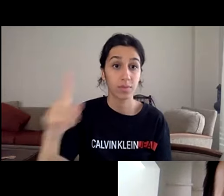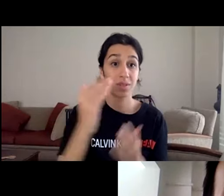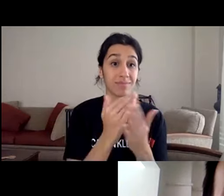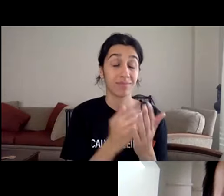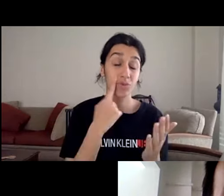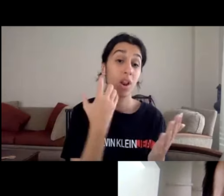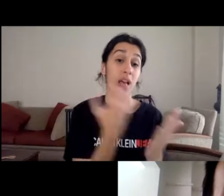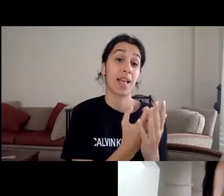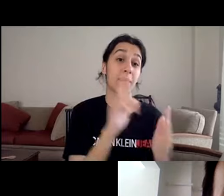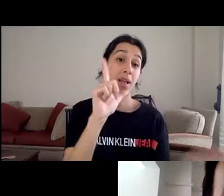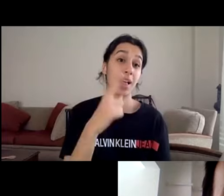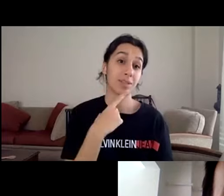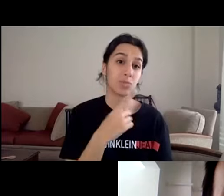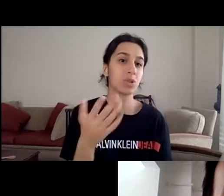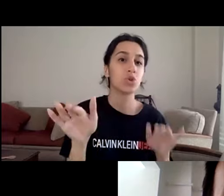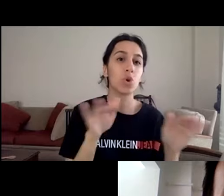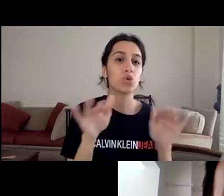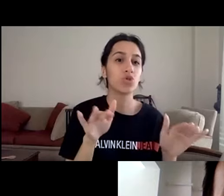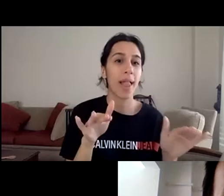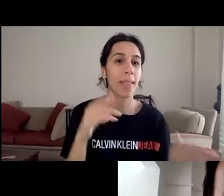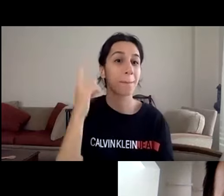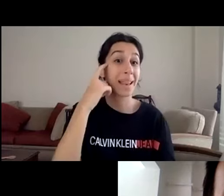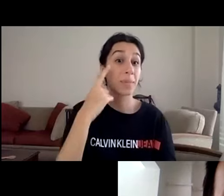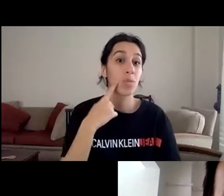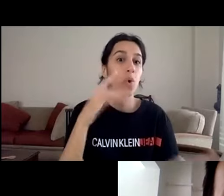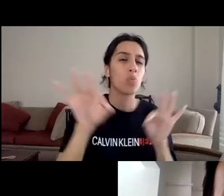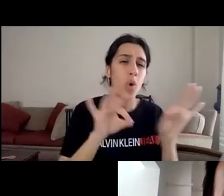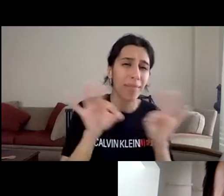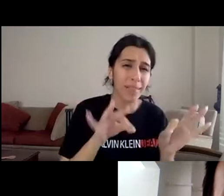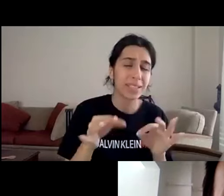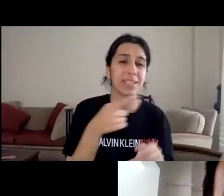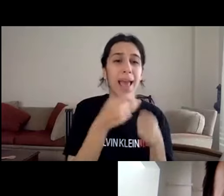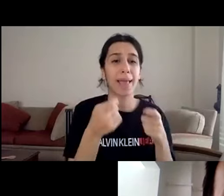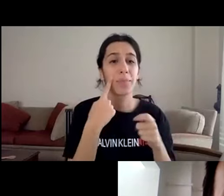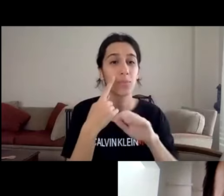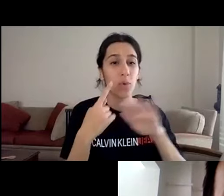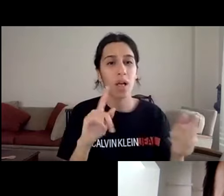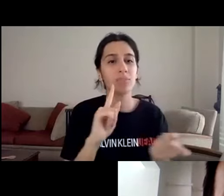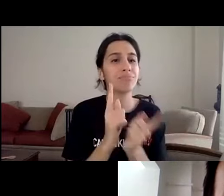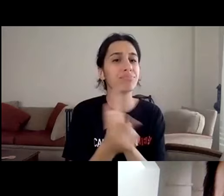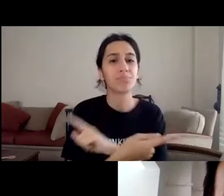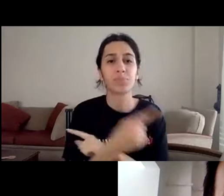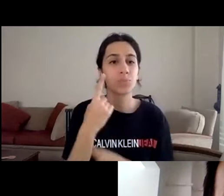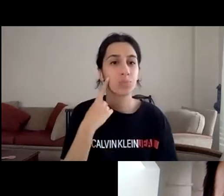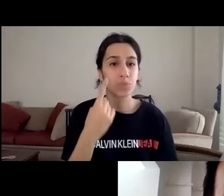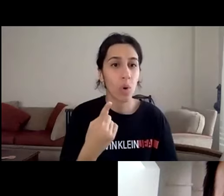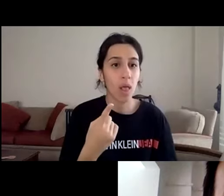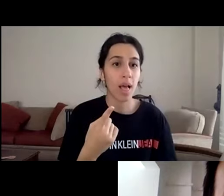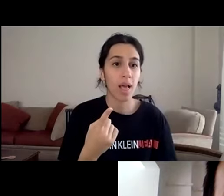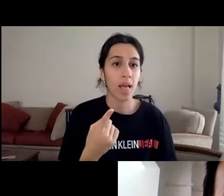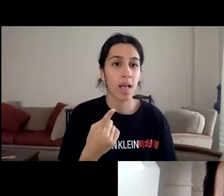eklenmesi gerekiyor. Biz mesela sosyal bilimciler, mühendislik eğitimi tarafı birçok farklı disiplinde bence